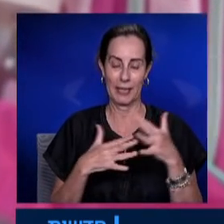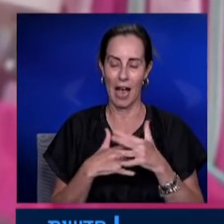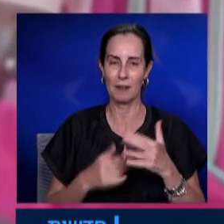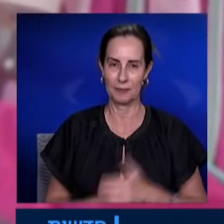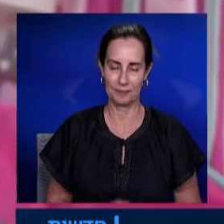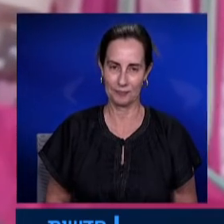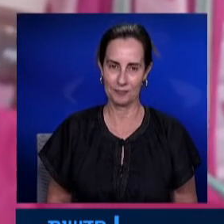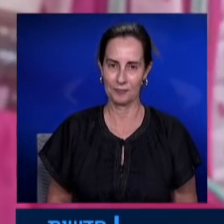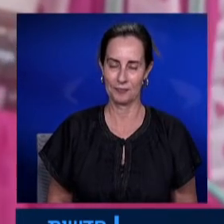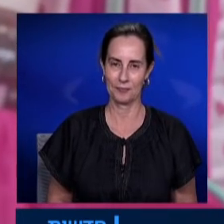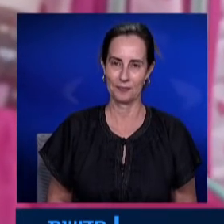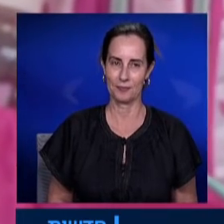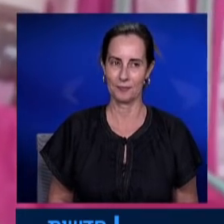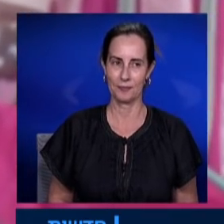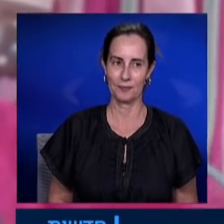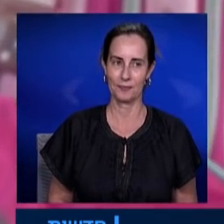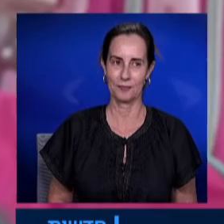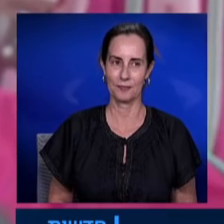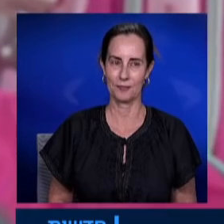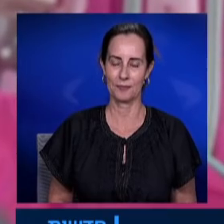איתו את הבדיקה.